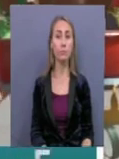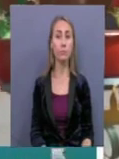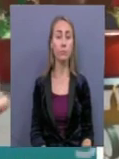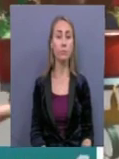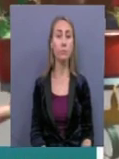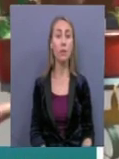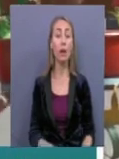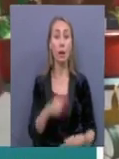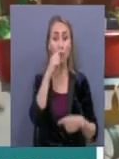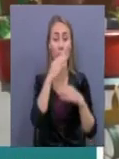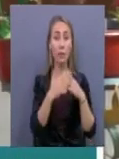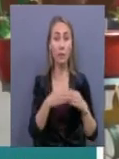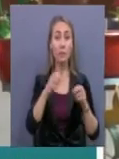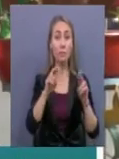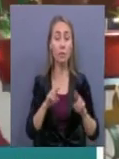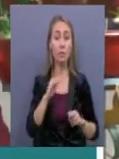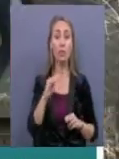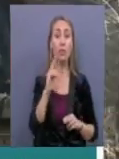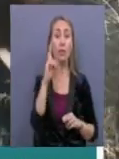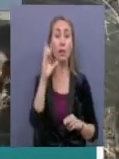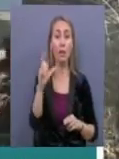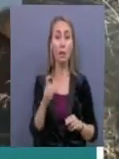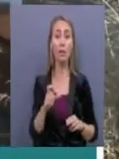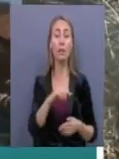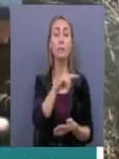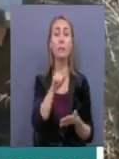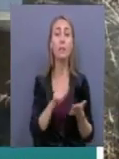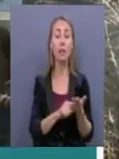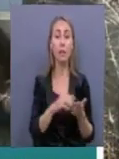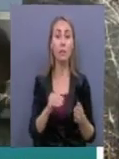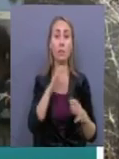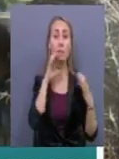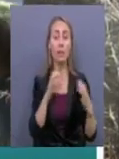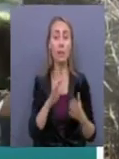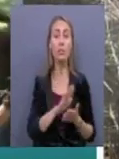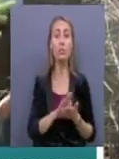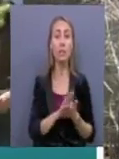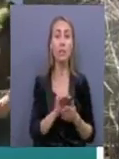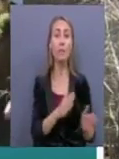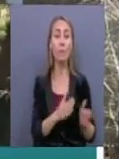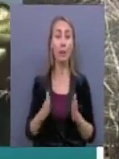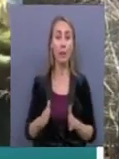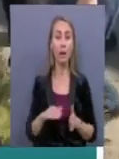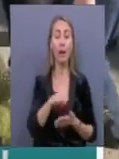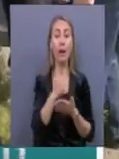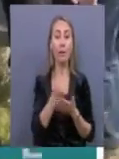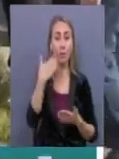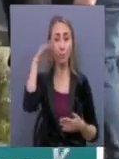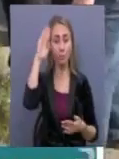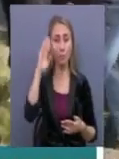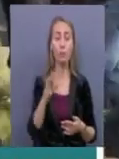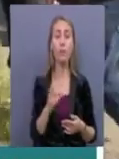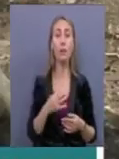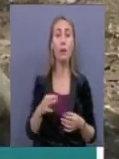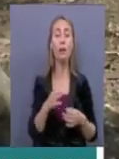байлығын қорғалмай тазалықты сақтау өңірдің тұрғын үй шаруашылығы саласының мамандарына жүктелген міндет. Бұл ретте облыс әкімі өңір тұрғындарының көкейінде жүрген